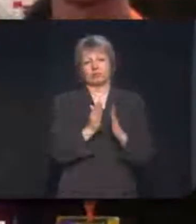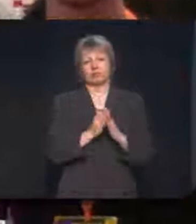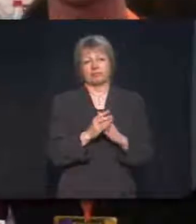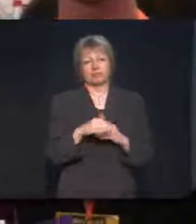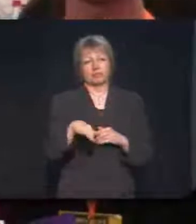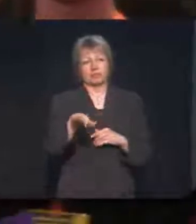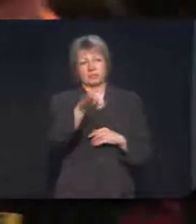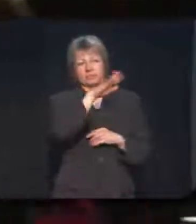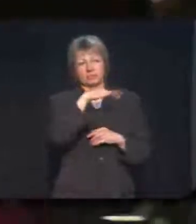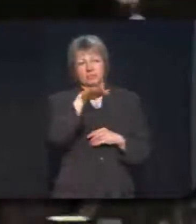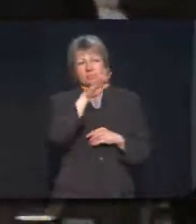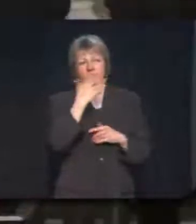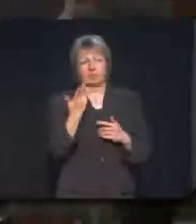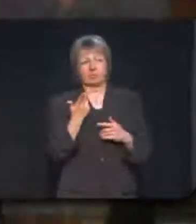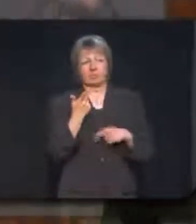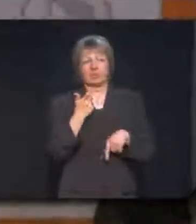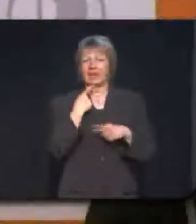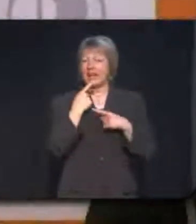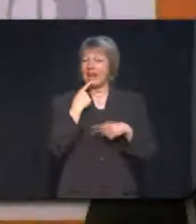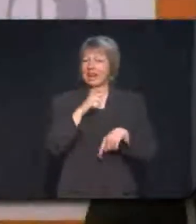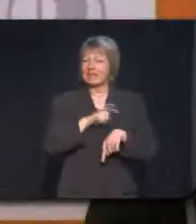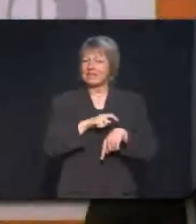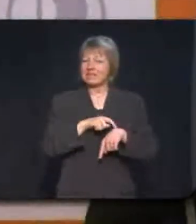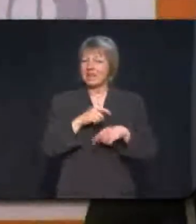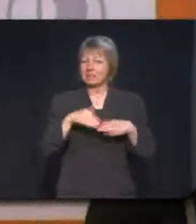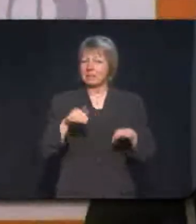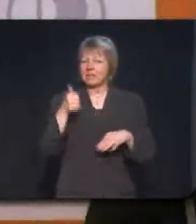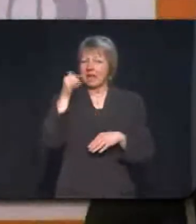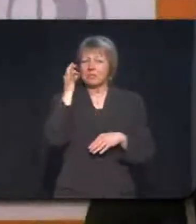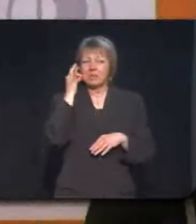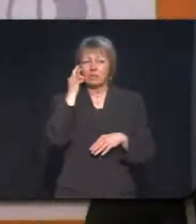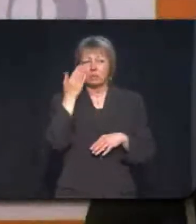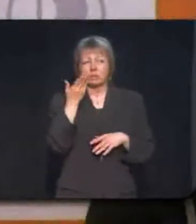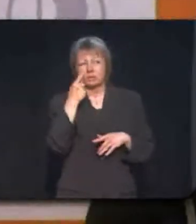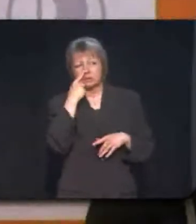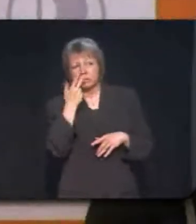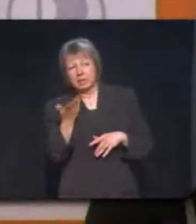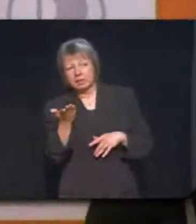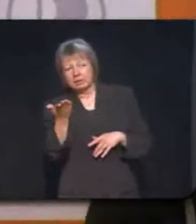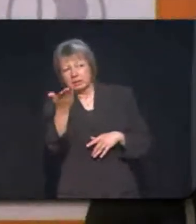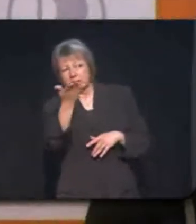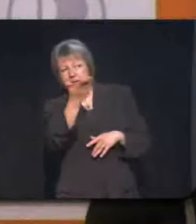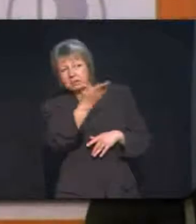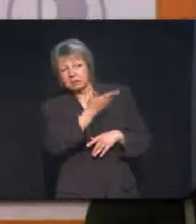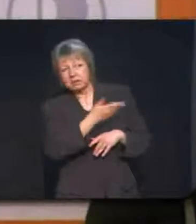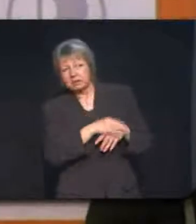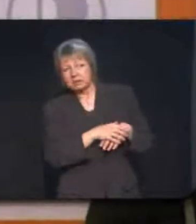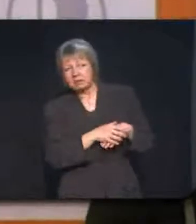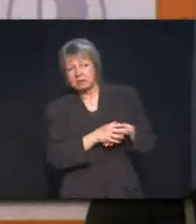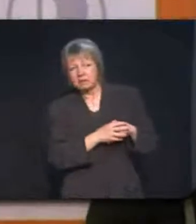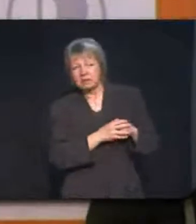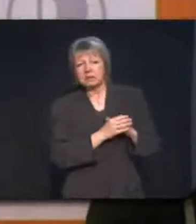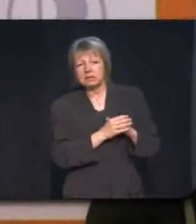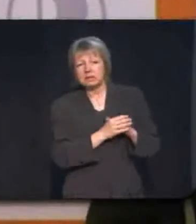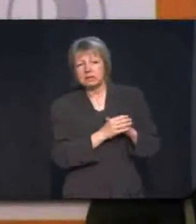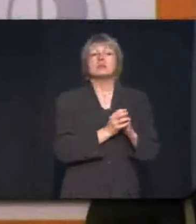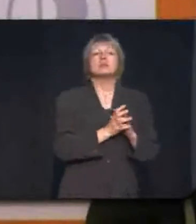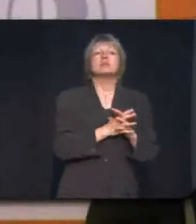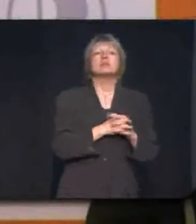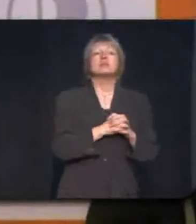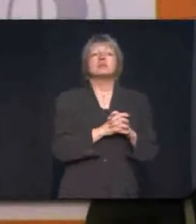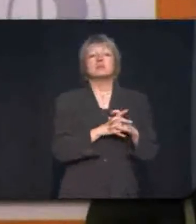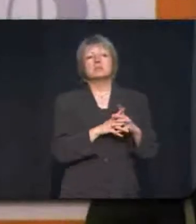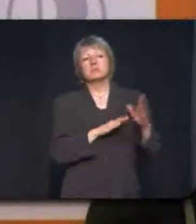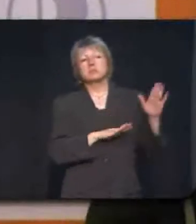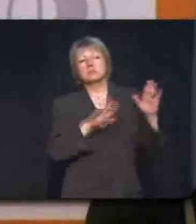es gibt ein anderer auf Redezeit bereits auf eine Minute gibt es eine Gegenrede dazu eine formelle Gegenrede bitte jetzt